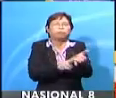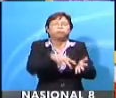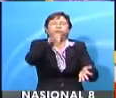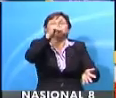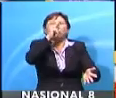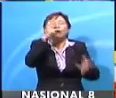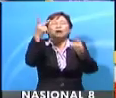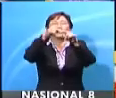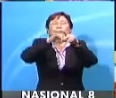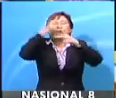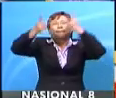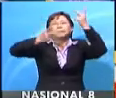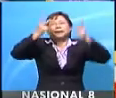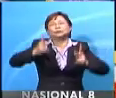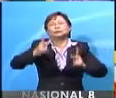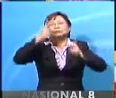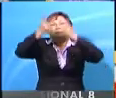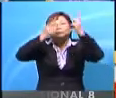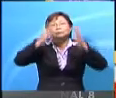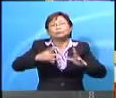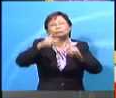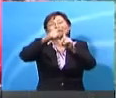ketat kepada pelancong dari China.